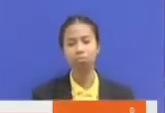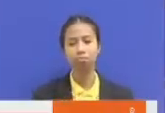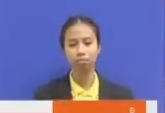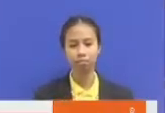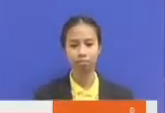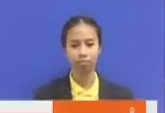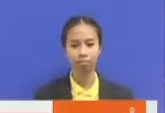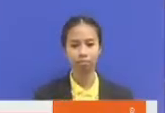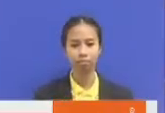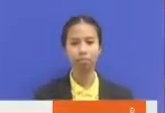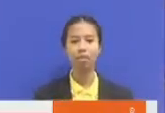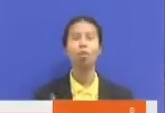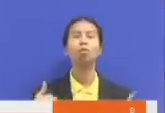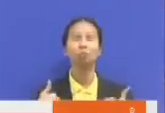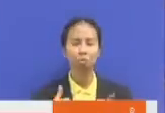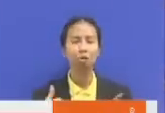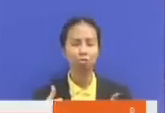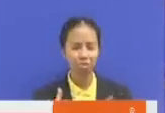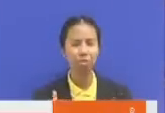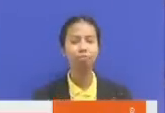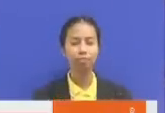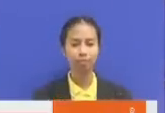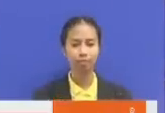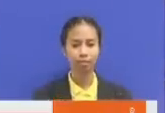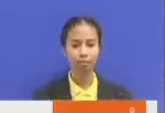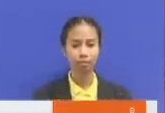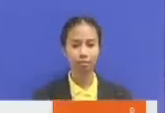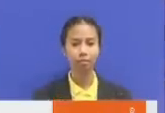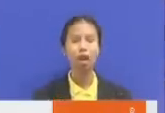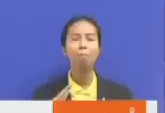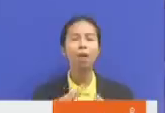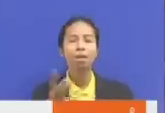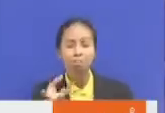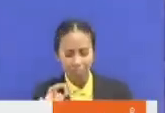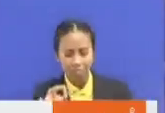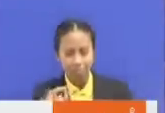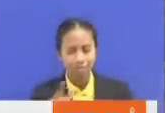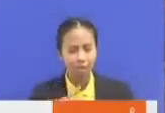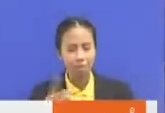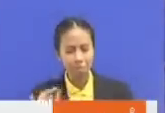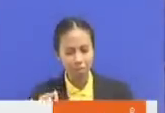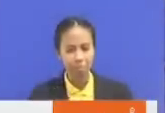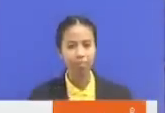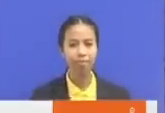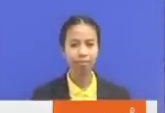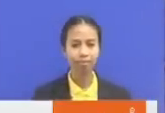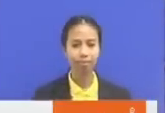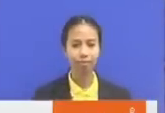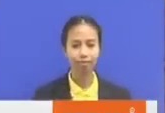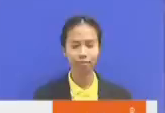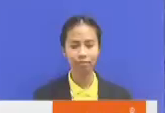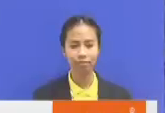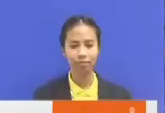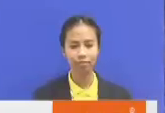เมื่อคืนเหนื่อยหน่อยผมขอผักชนิดม.ค